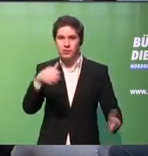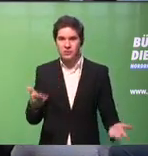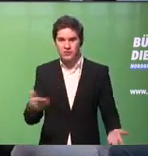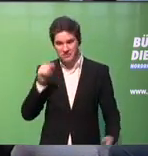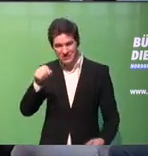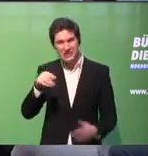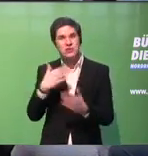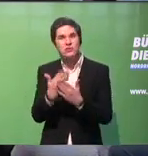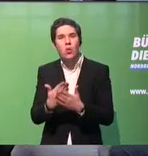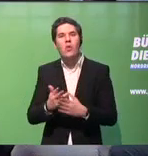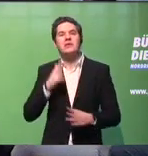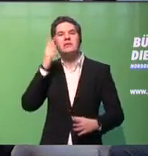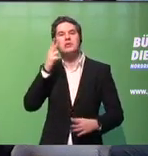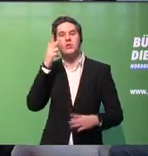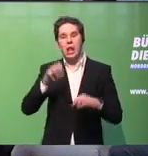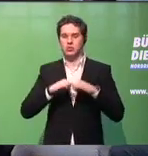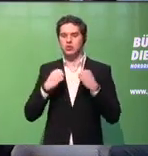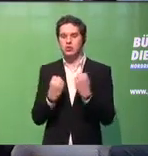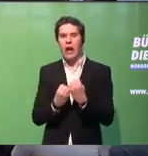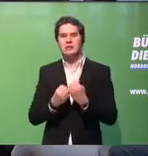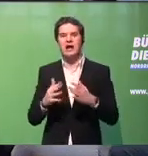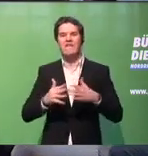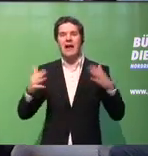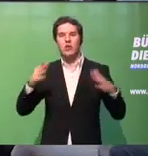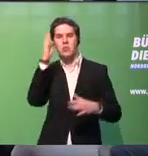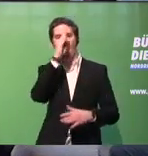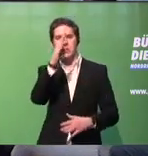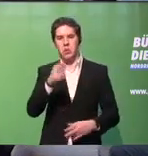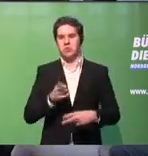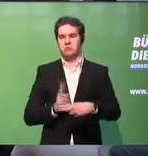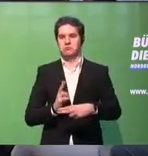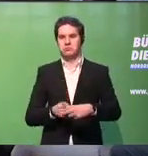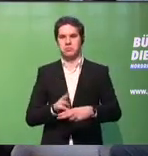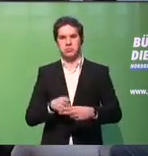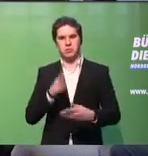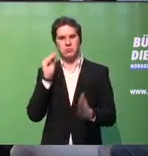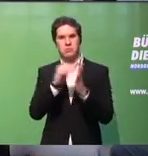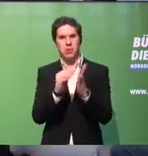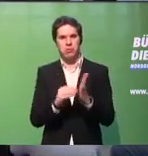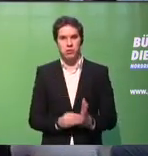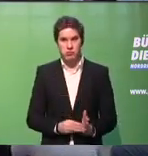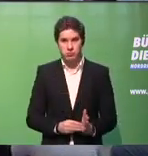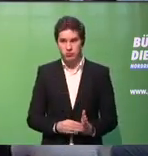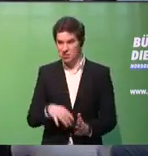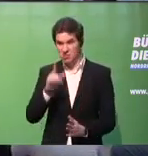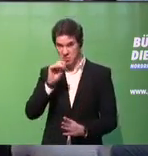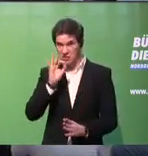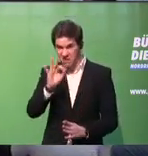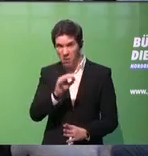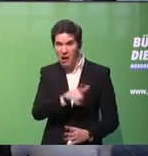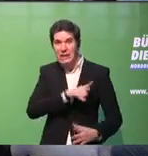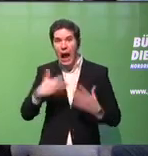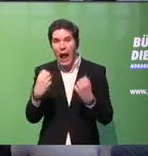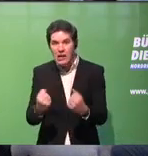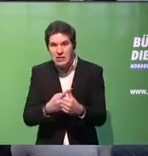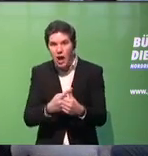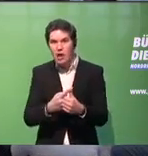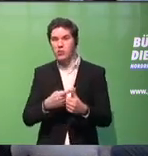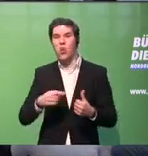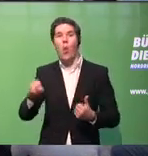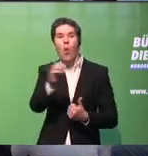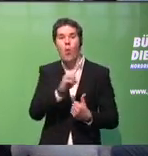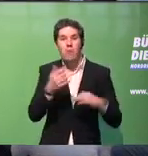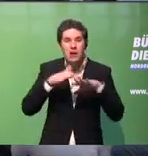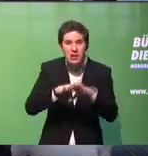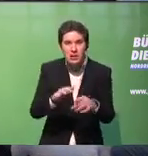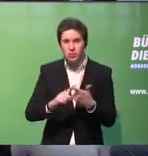altbackene nationalstaatliche Wachstumsorientierung festgeschrieben. Keine guten Aussichten für Nachhaltigkeit, europäische